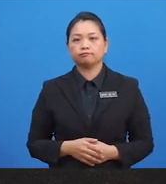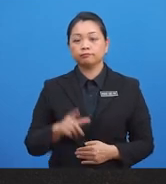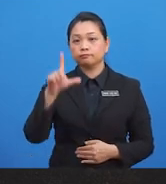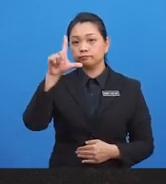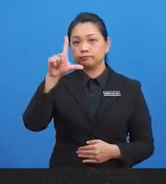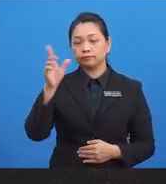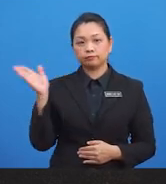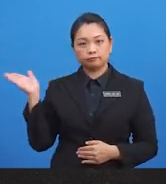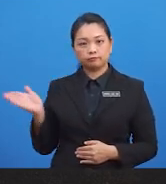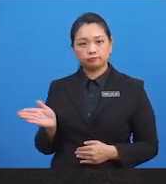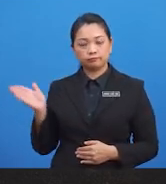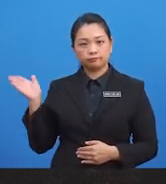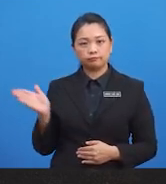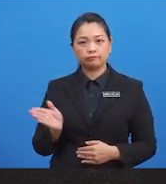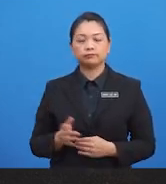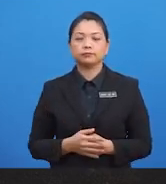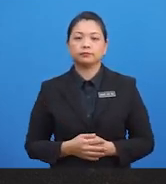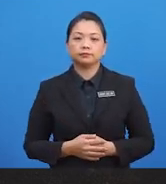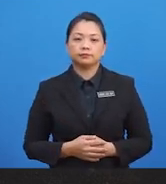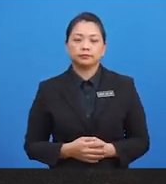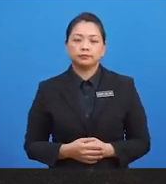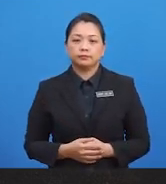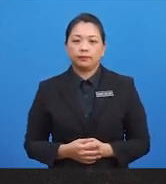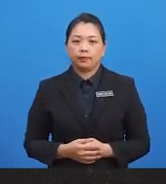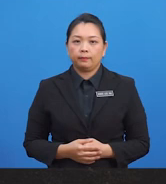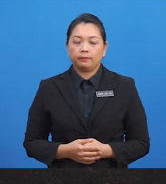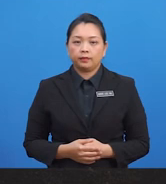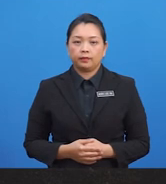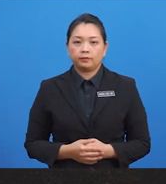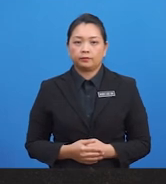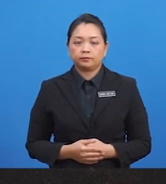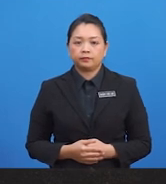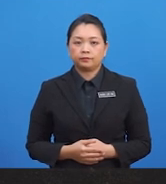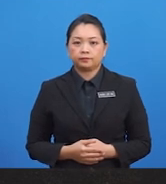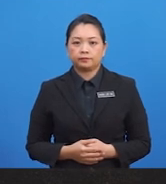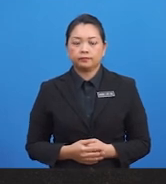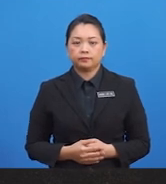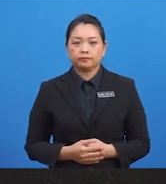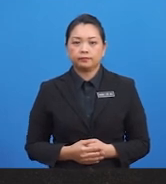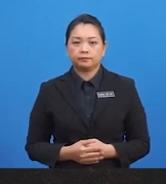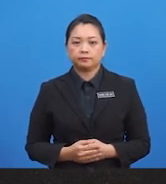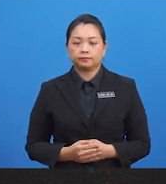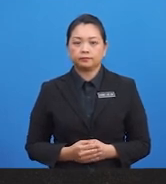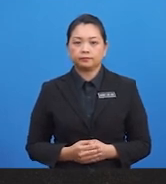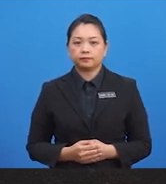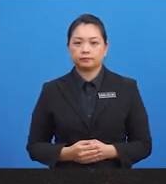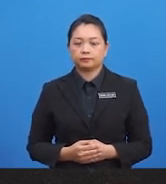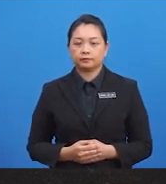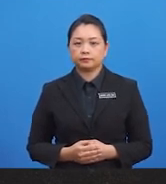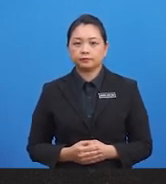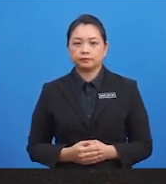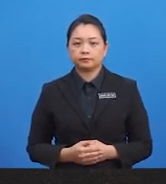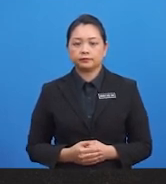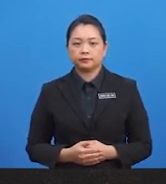sama dengan kamiran Y terhadap DX dengan had A hingga B.